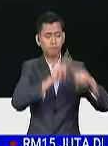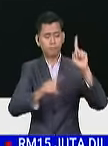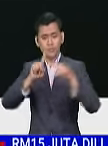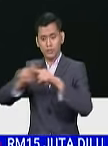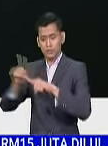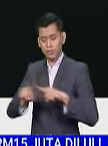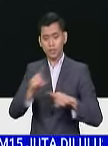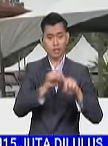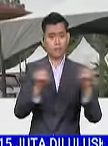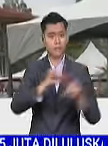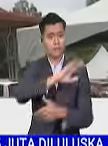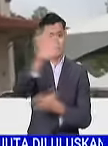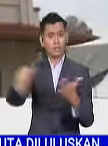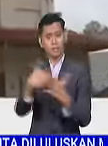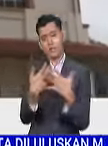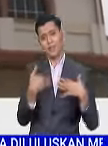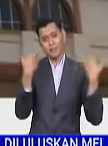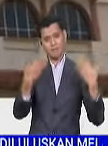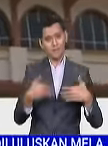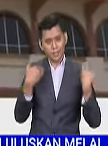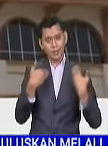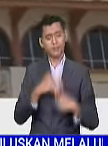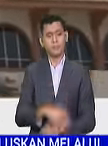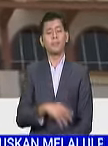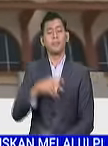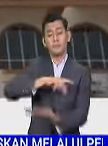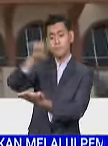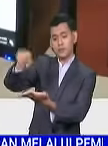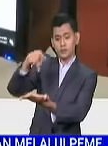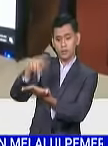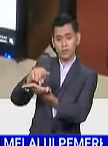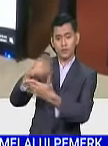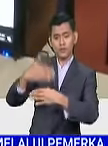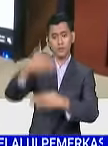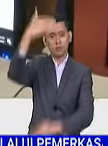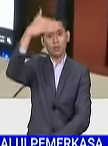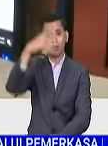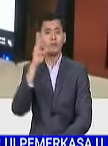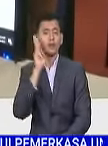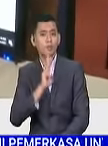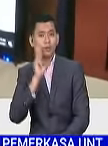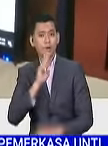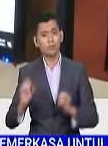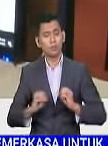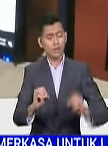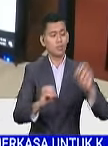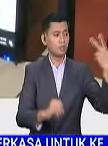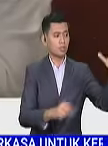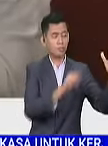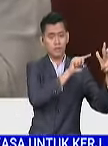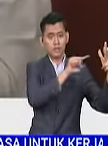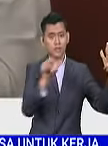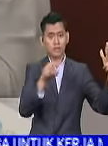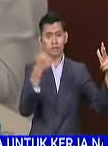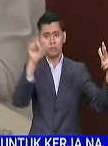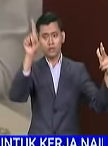semuanya indah-indah lah. PPV Wisma Wanita beroperasi 13 Jun hingga 10 Oktober menyumbang